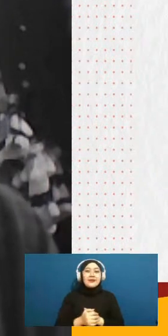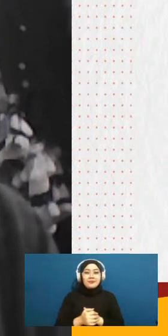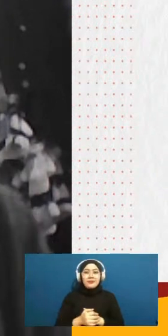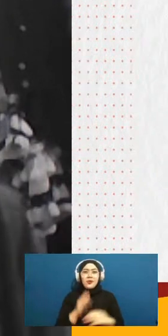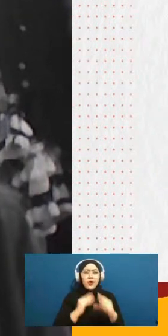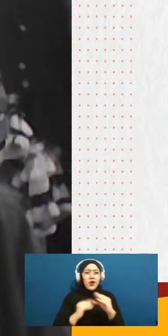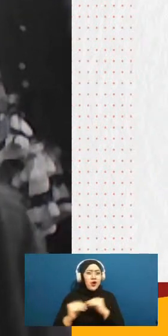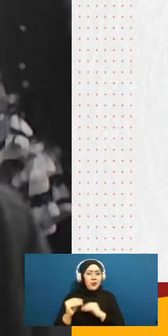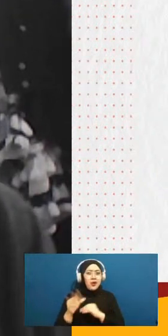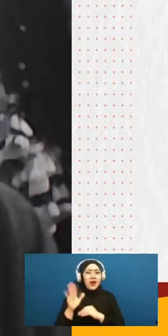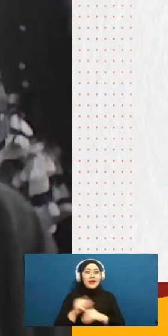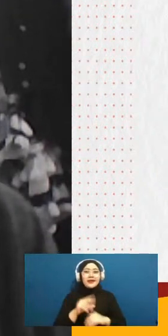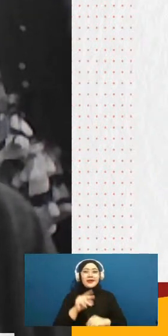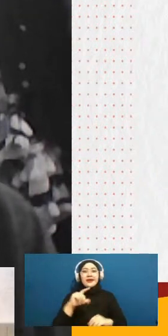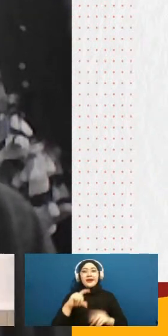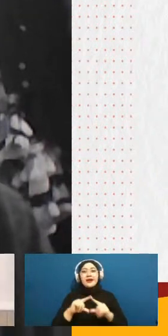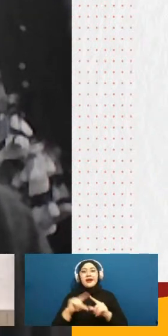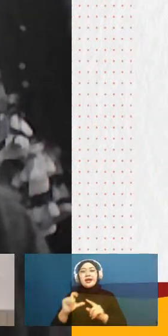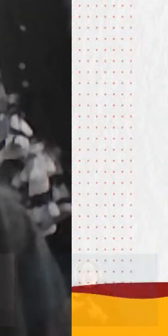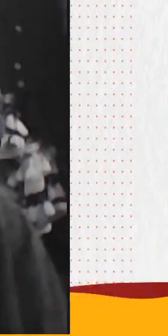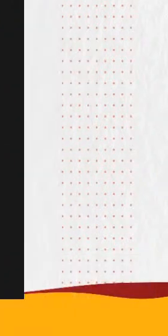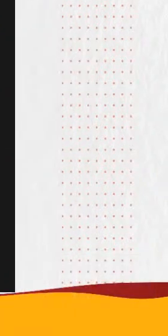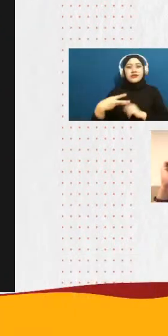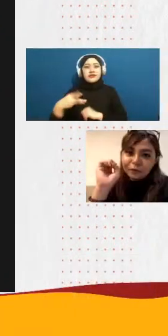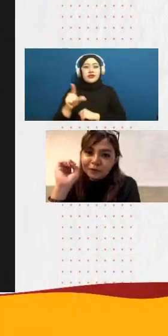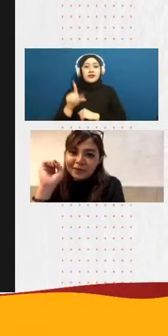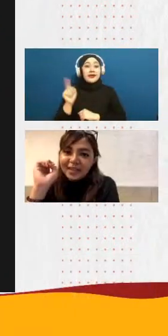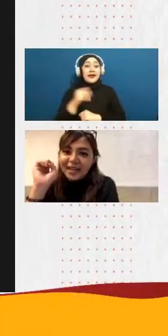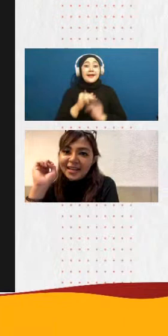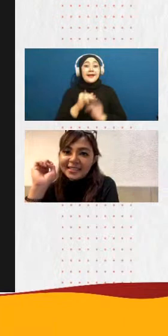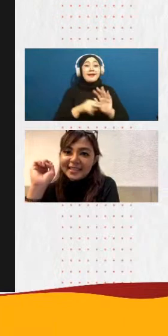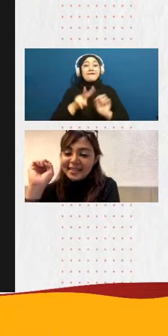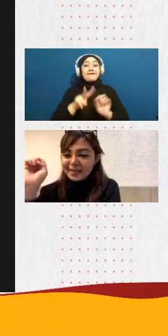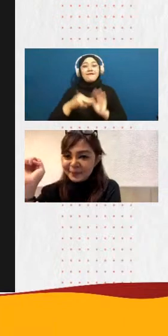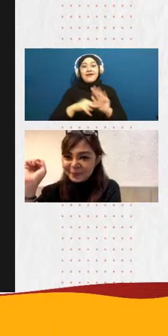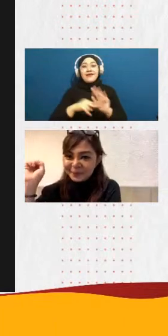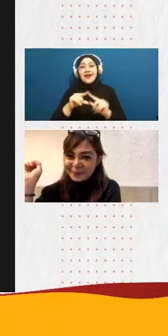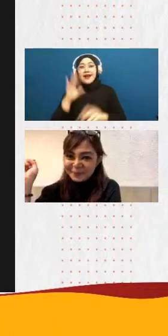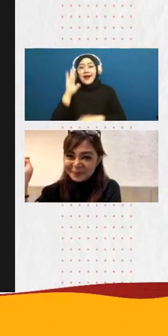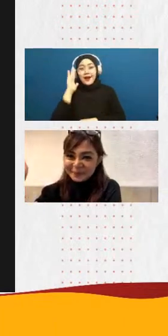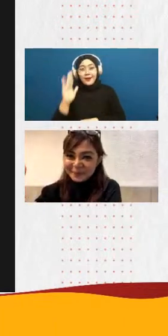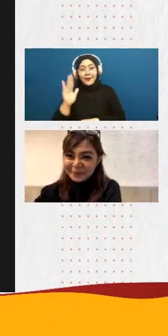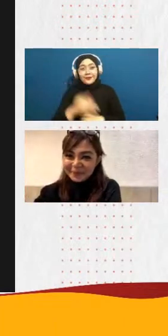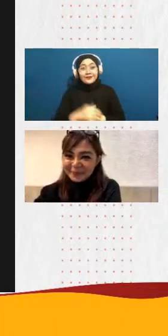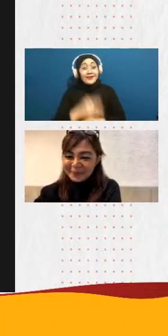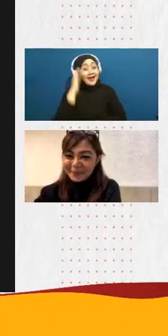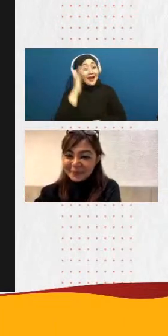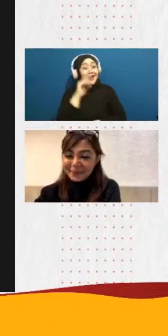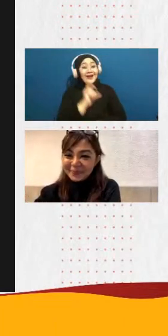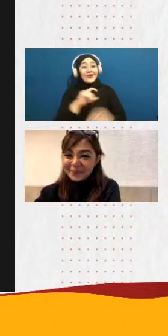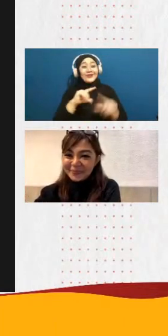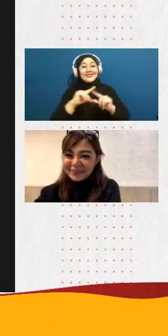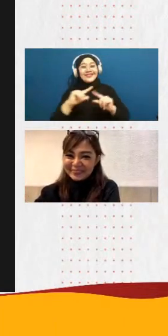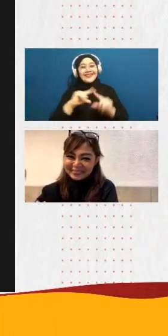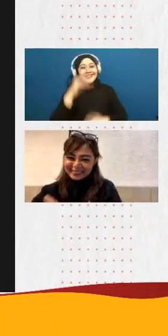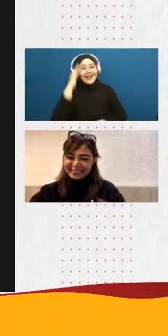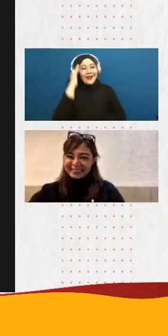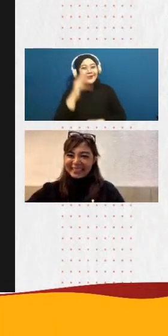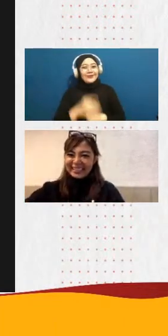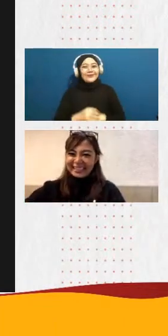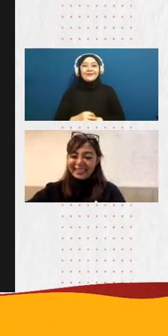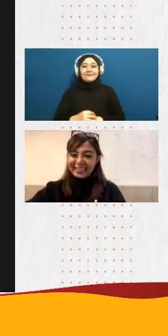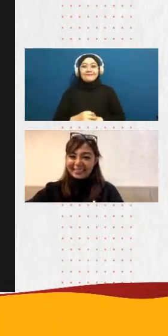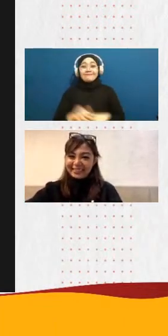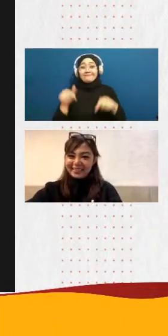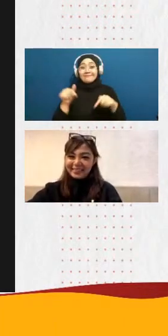kembali Kak Rachel dari Invina. Halo, Kak. Hai, Cak. Oke, hai Kak Rachel. Nah, sekarang